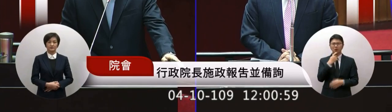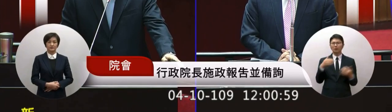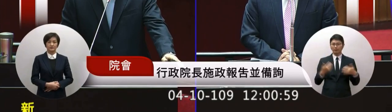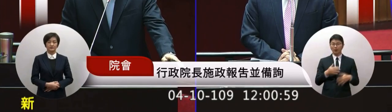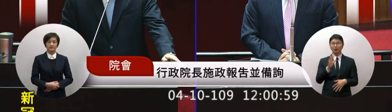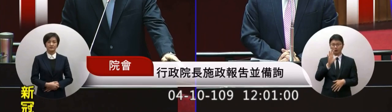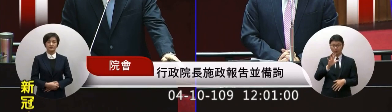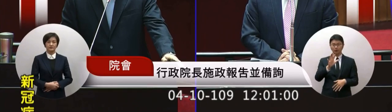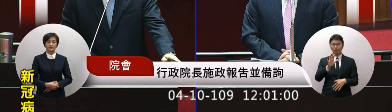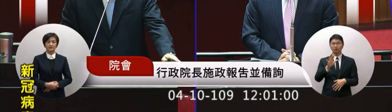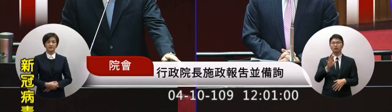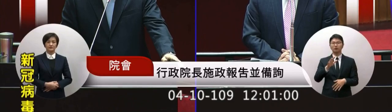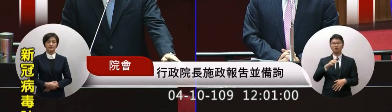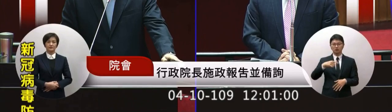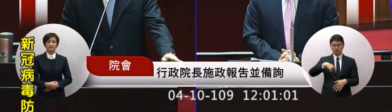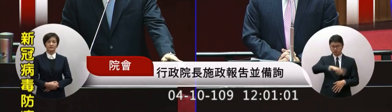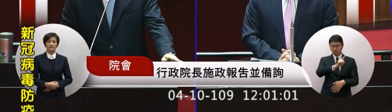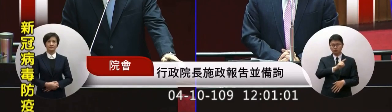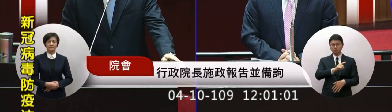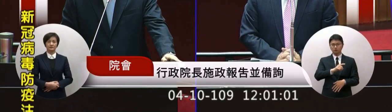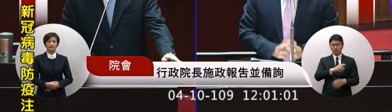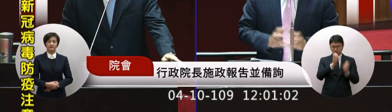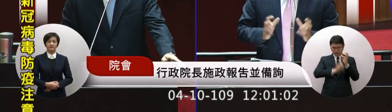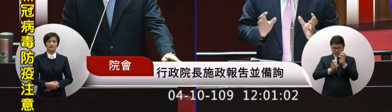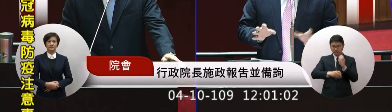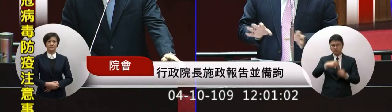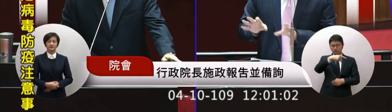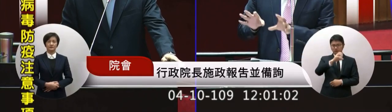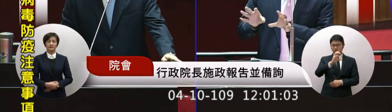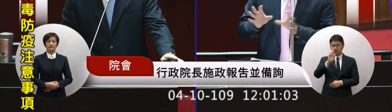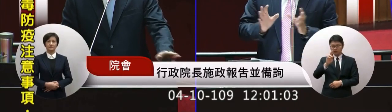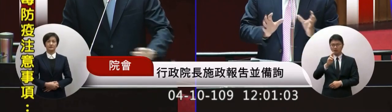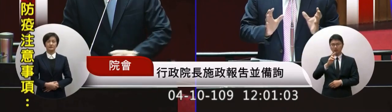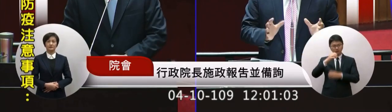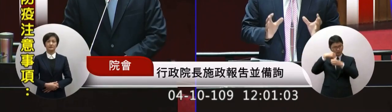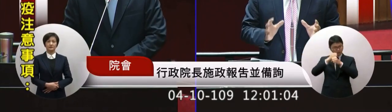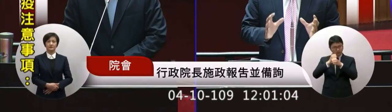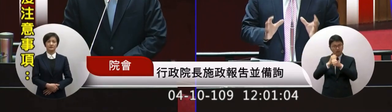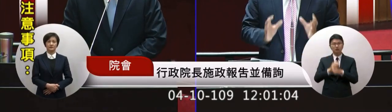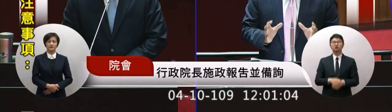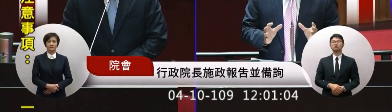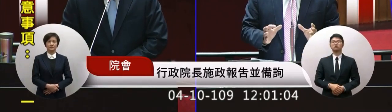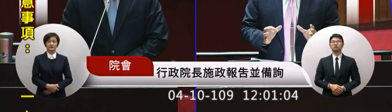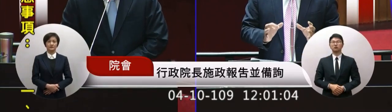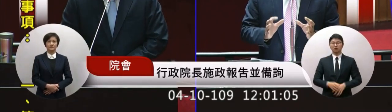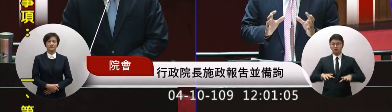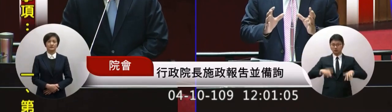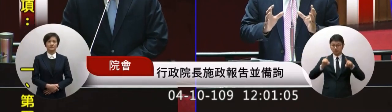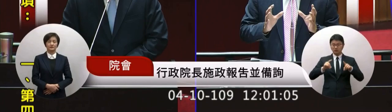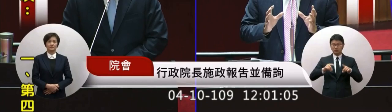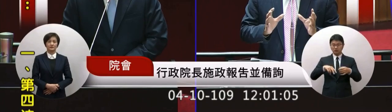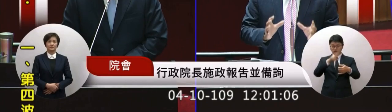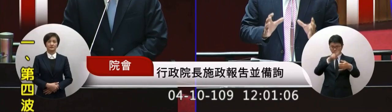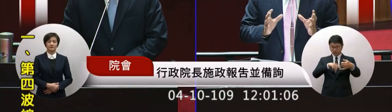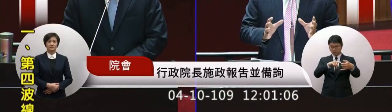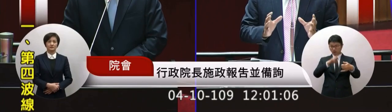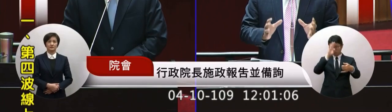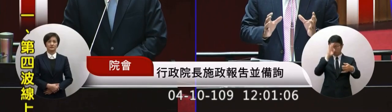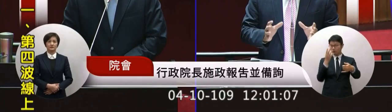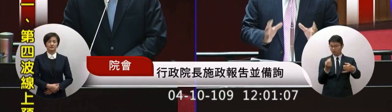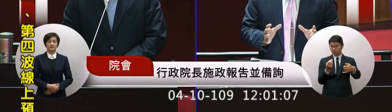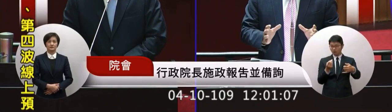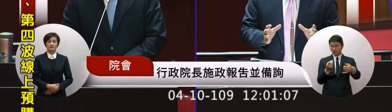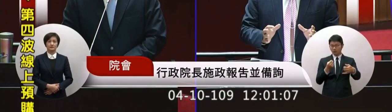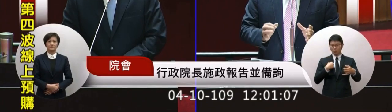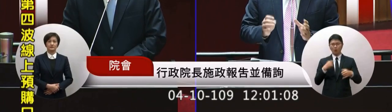题，那就去做 PCR 的确诊。也就是说，从没有症状的这一批人，我们如果先经过一个快